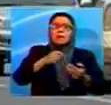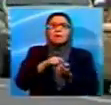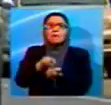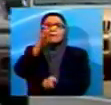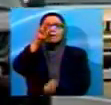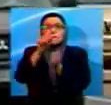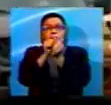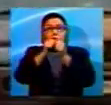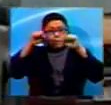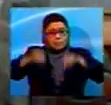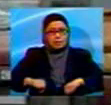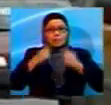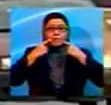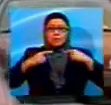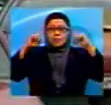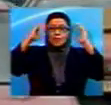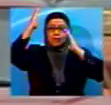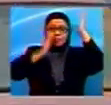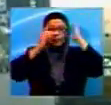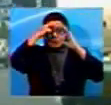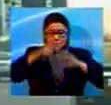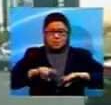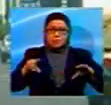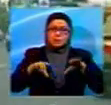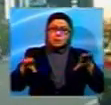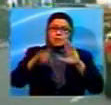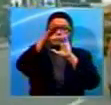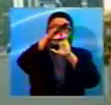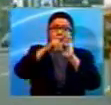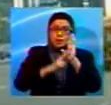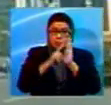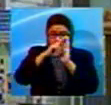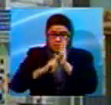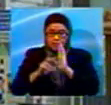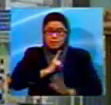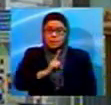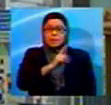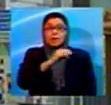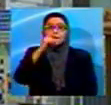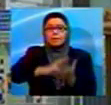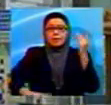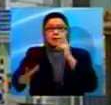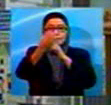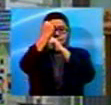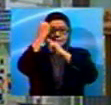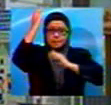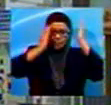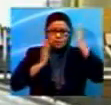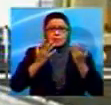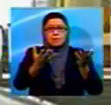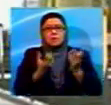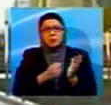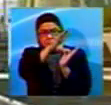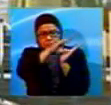kejayaan Malaysia untuk melaksanakan prinsip-prinsip dan Syariah Islam dan apa yang dicapai Malaysia mahu dijadikan